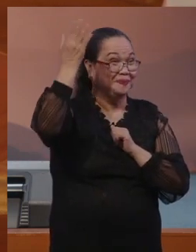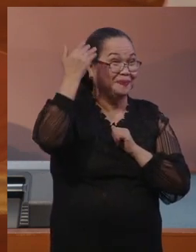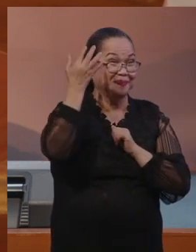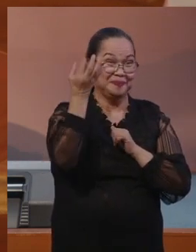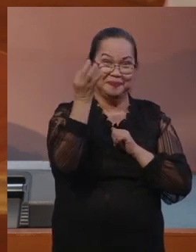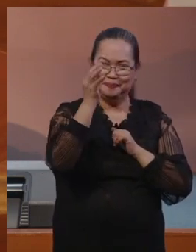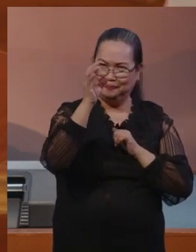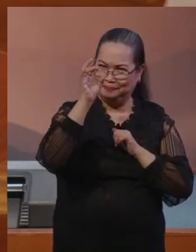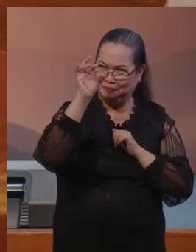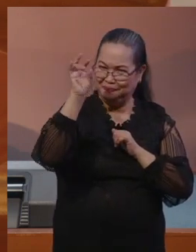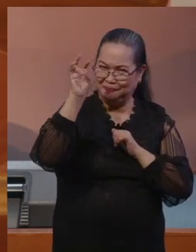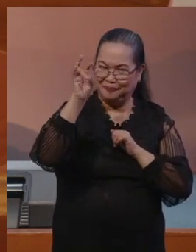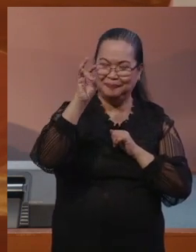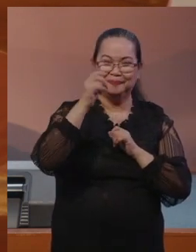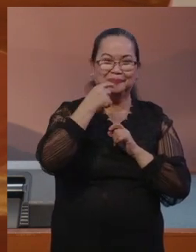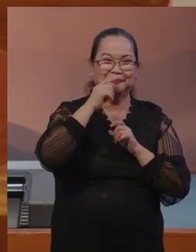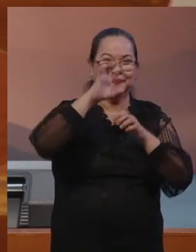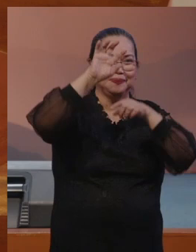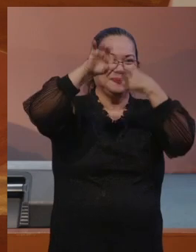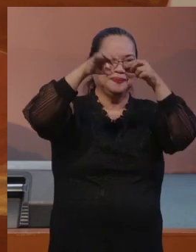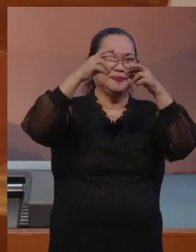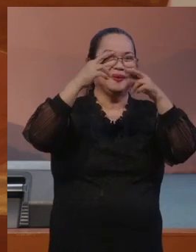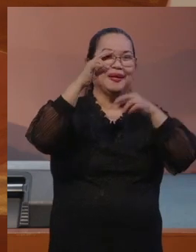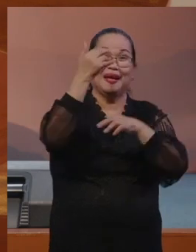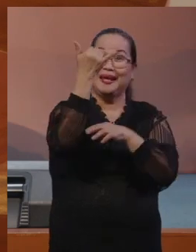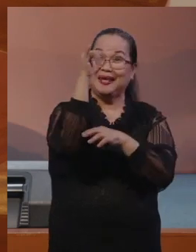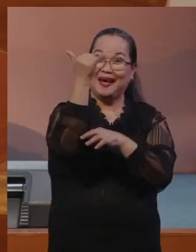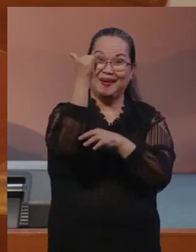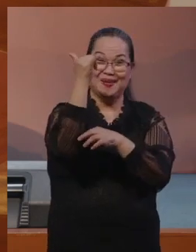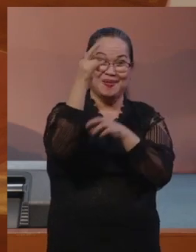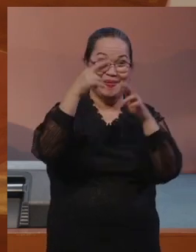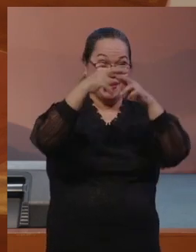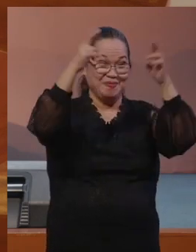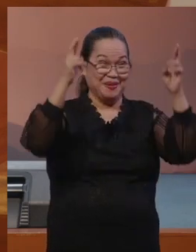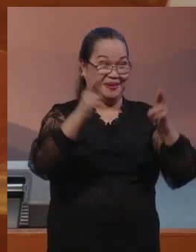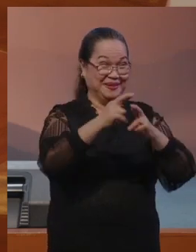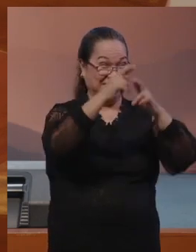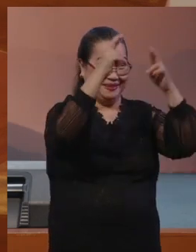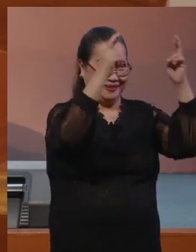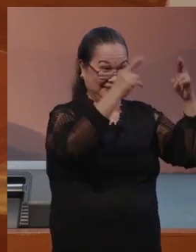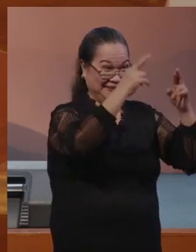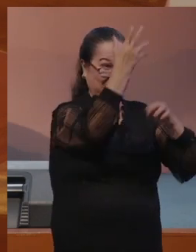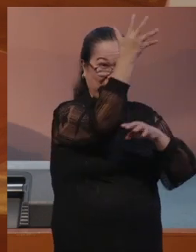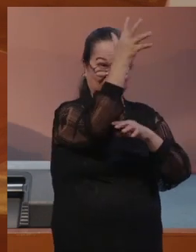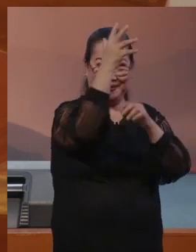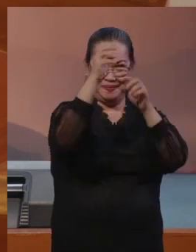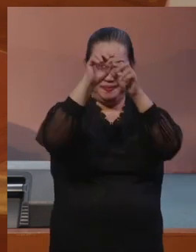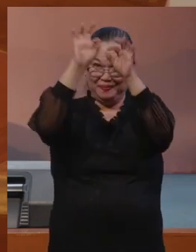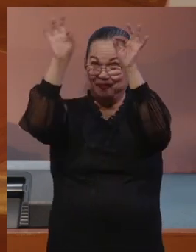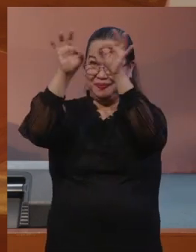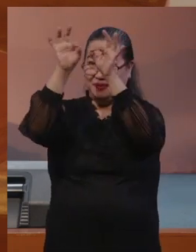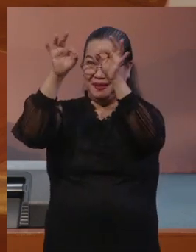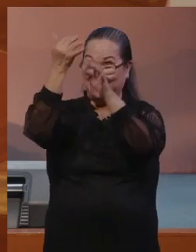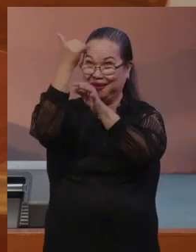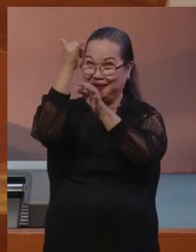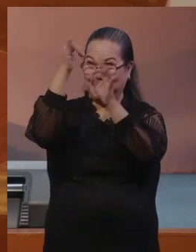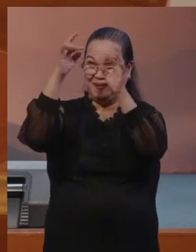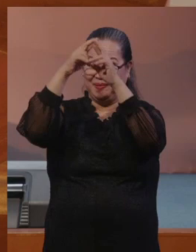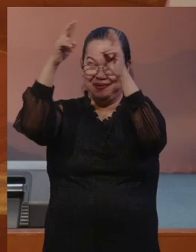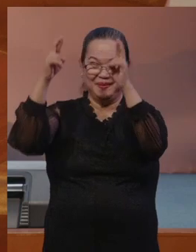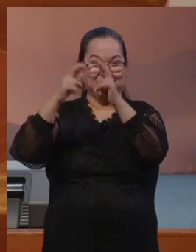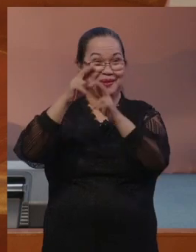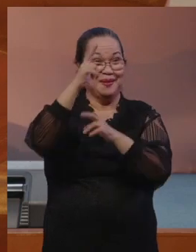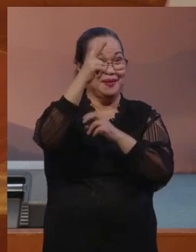1970s, yung tie a yellow ribbon around the old oak tree. It's been 3